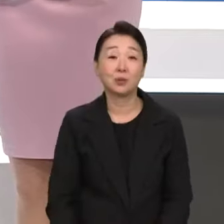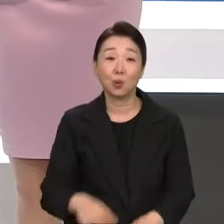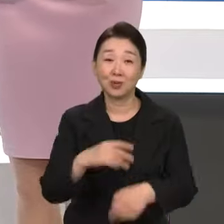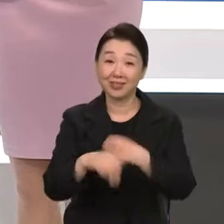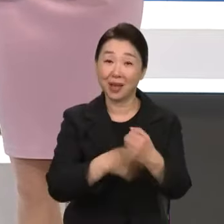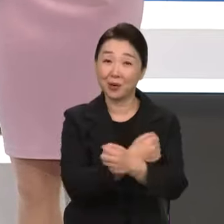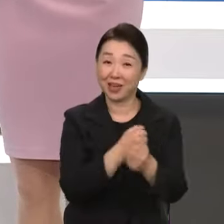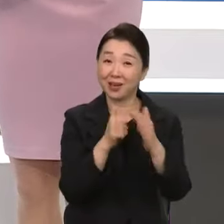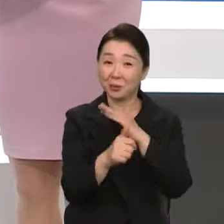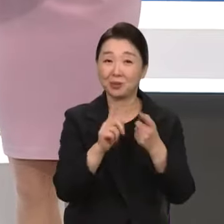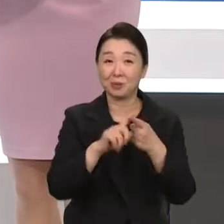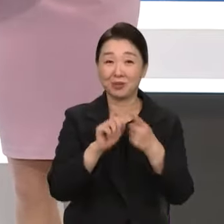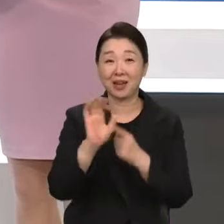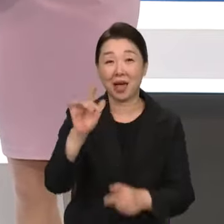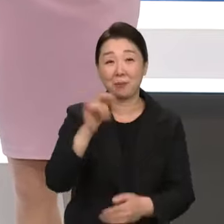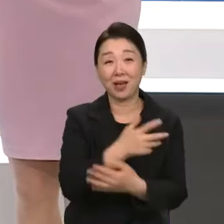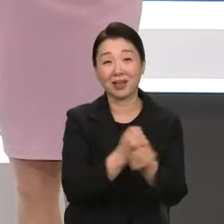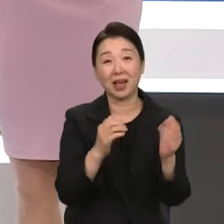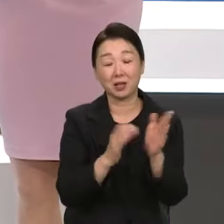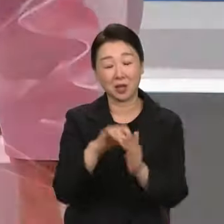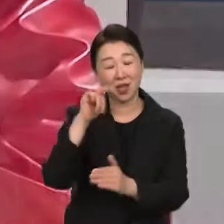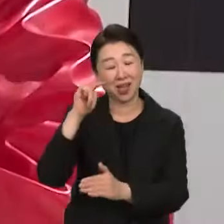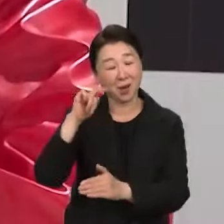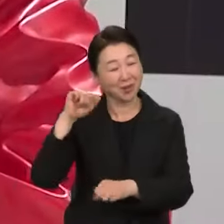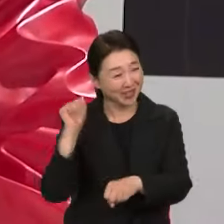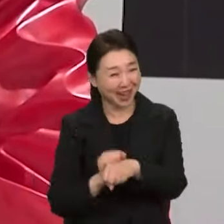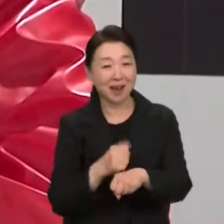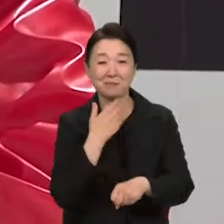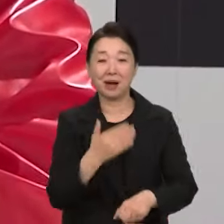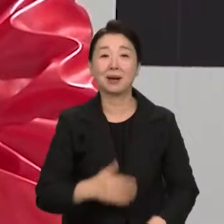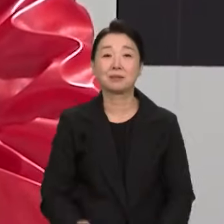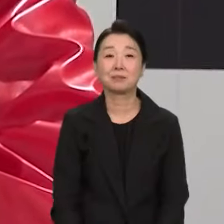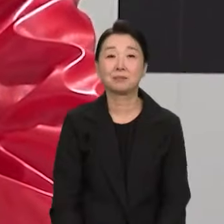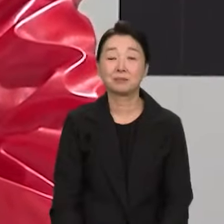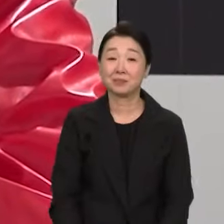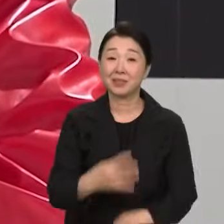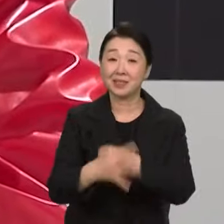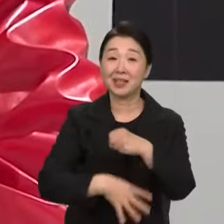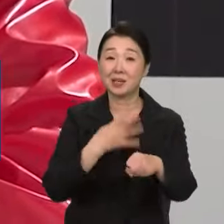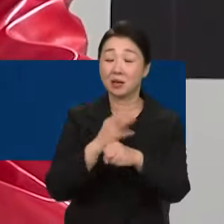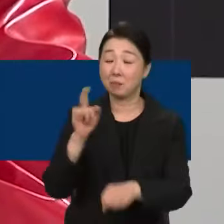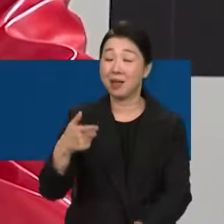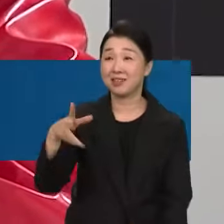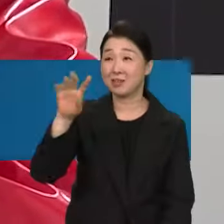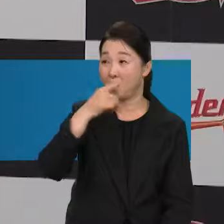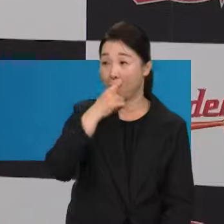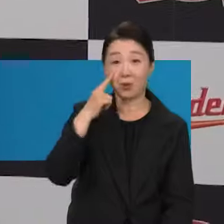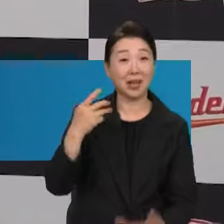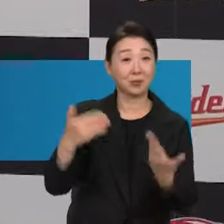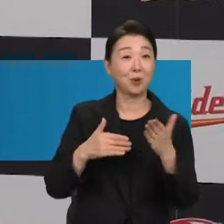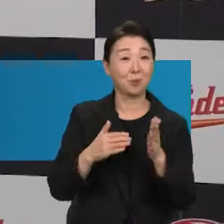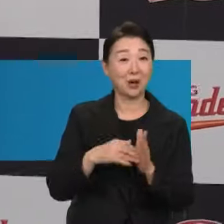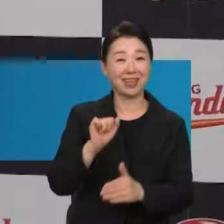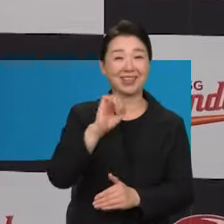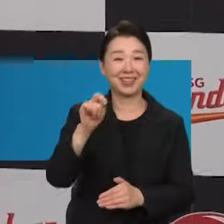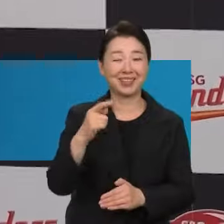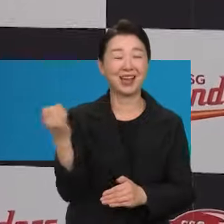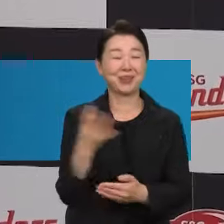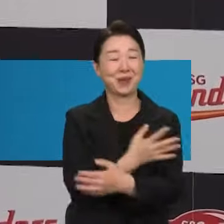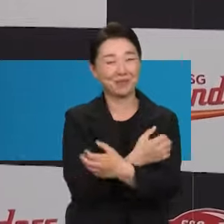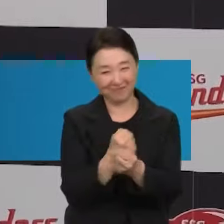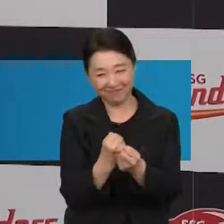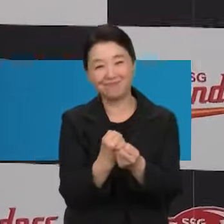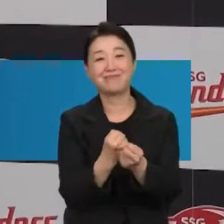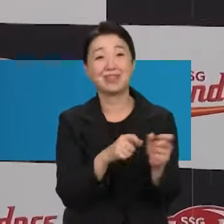계약 선수로서 FA 계약에서도 홈런을 날렸습니다. 4년간 110억 원을 보장받으며 SSG와 인연을